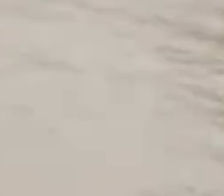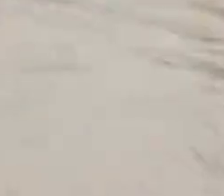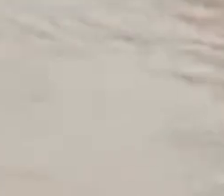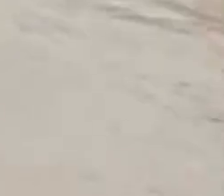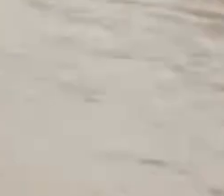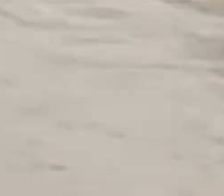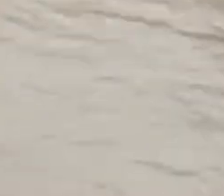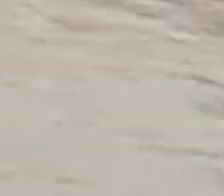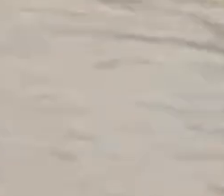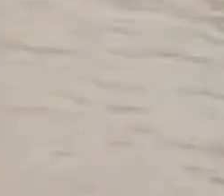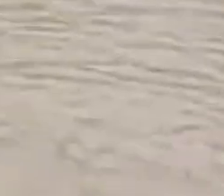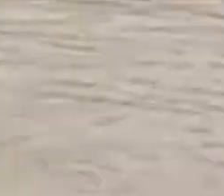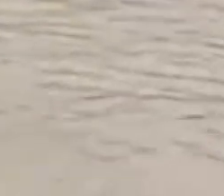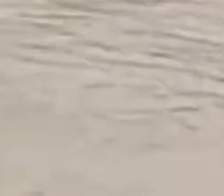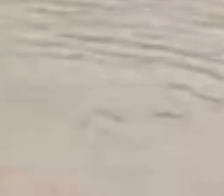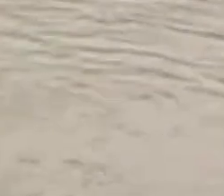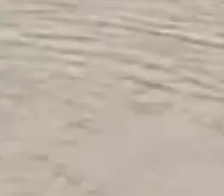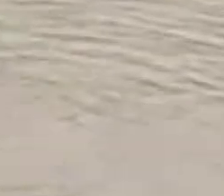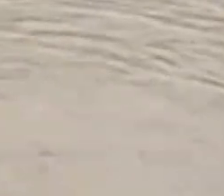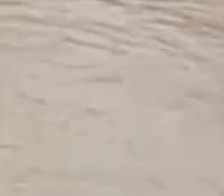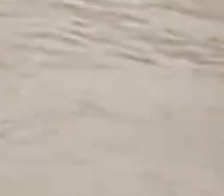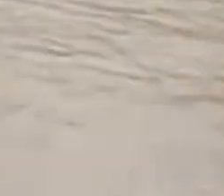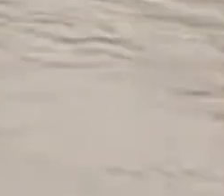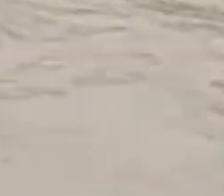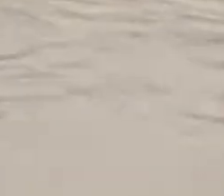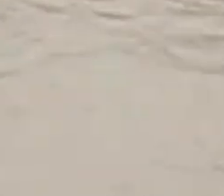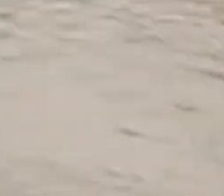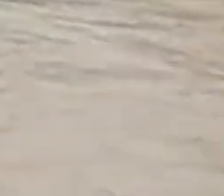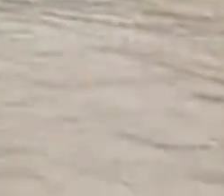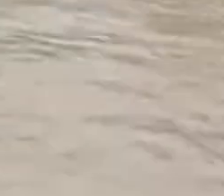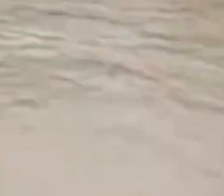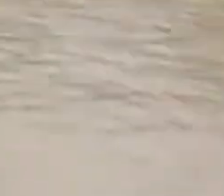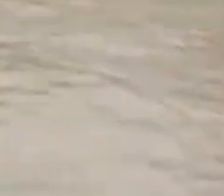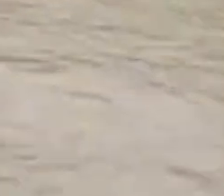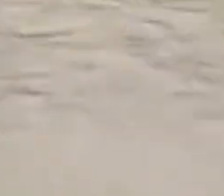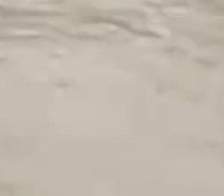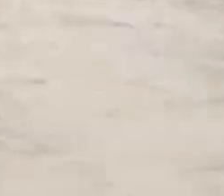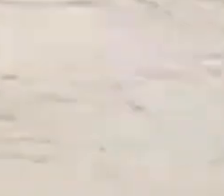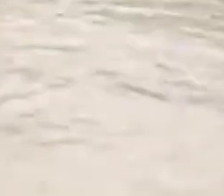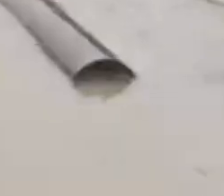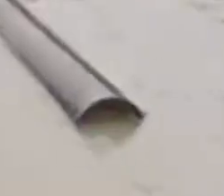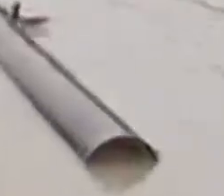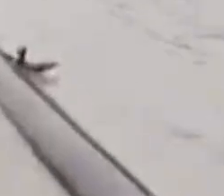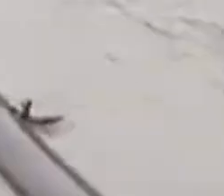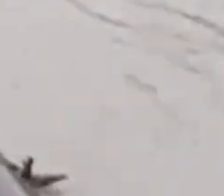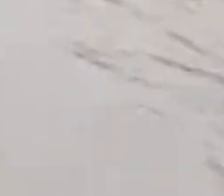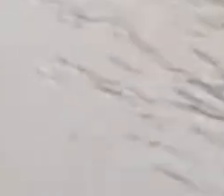Dengan membawa barang pribadi, warga harus menerjang banjir setinggi 1 meter yang merendam permukiman di wilayah Kabupaten Aceh Utara.